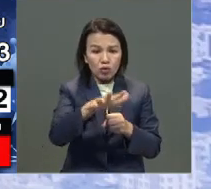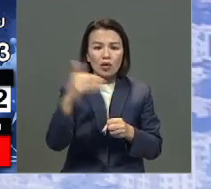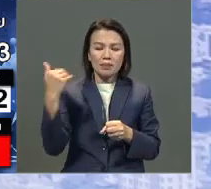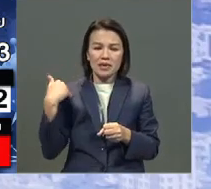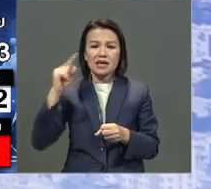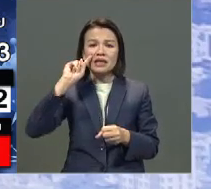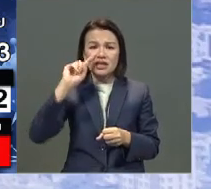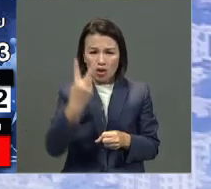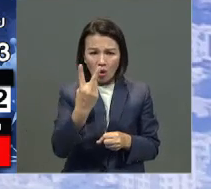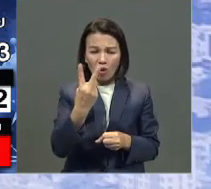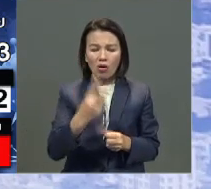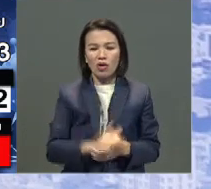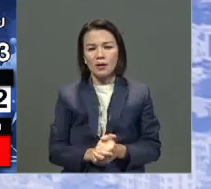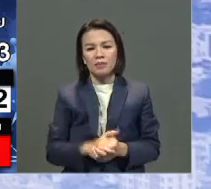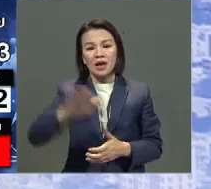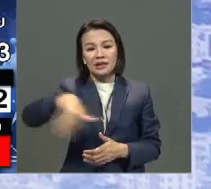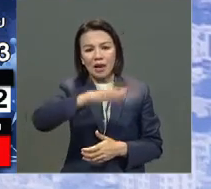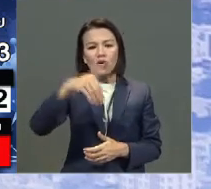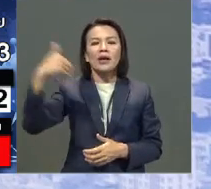นะครับนิวซีแลนด์ก็บอกไปสู่มีอยู่หลายวันแล้วก็มาติดเชื้อกันใหม่เพราะฉะนั้นจะกี่วันจะอะไรก็แล้วแต่นะครับไม่ได้เป็นตัวบ่งบอกว่าจะไม่มีการติดเชื้อเราจึงได้พูดคำว่าว่าจะมีระรอก2